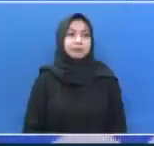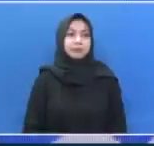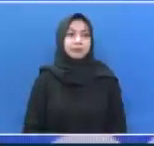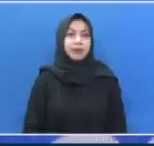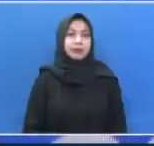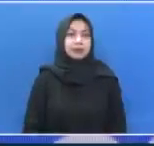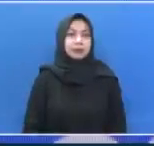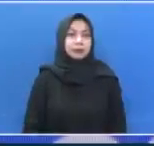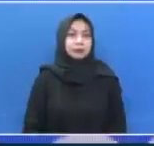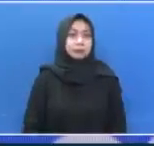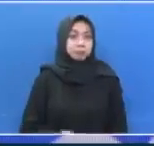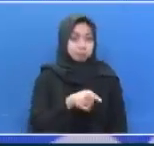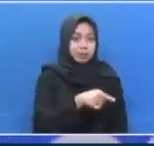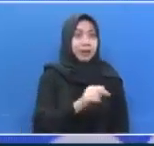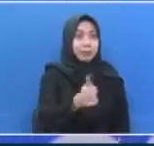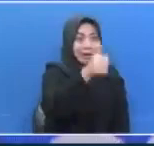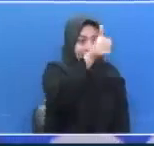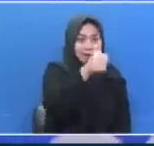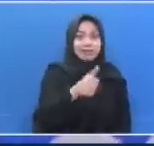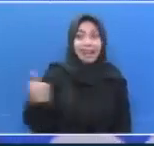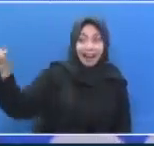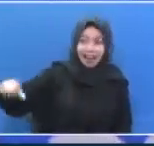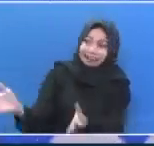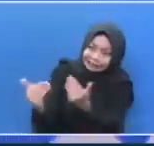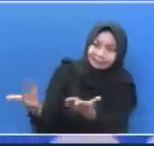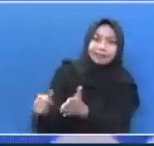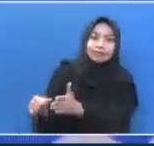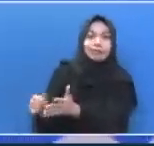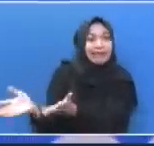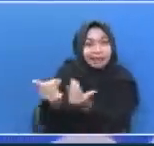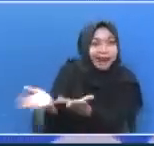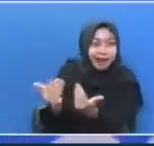dan sebaiknya memang yang menang mengajak yang kalah